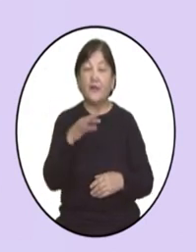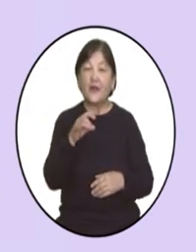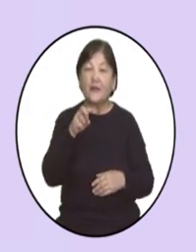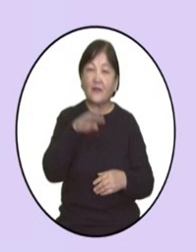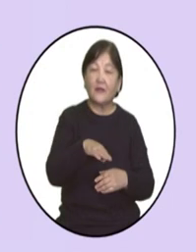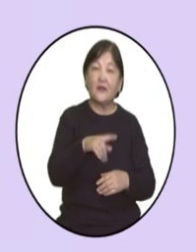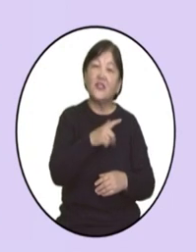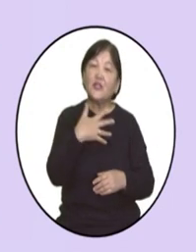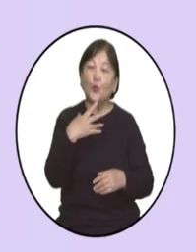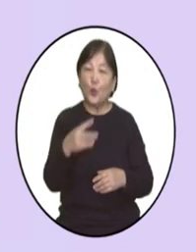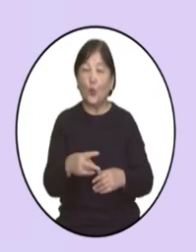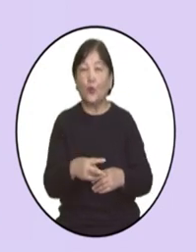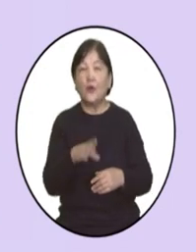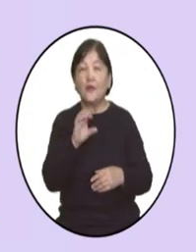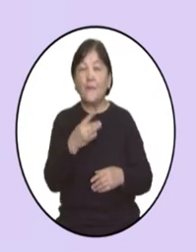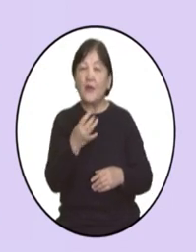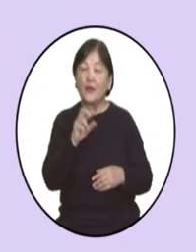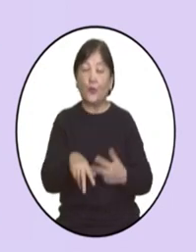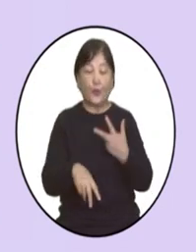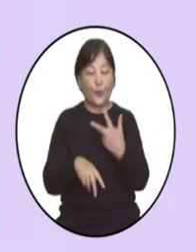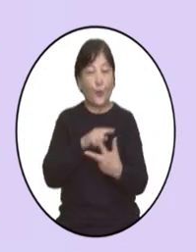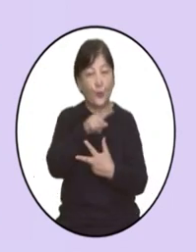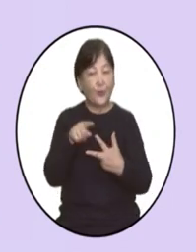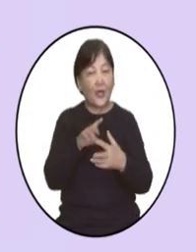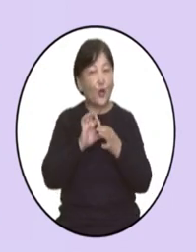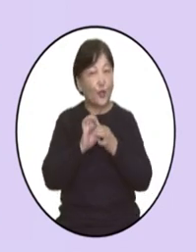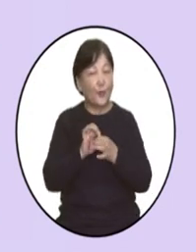эзлэхүүн температурын гурван хамаарлыг харуулсан